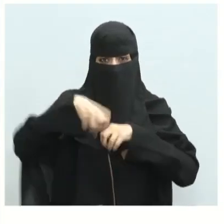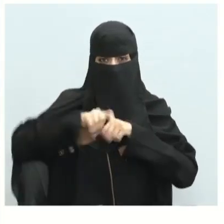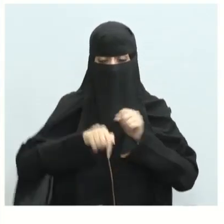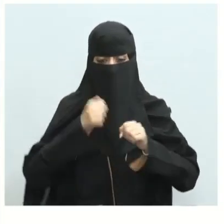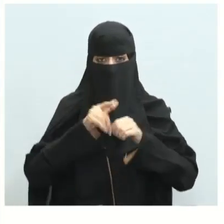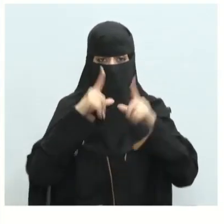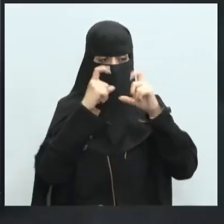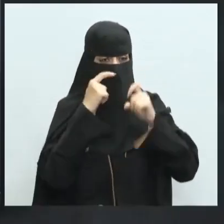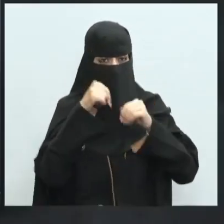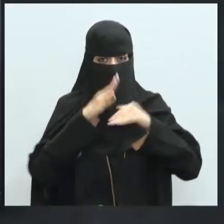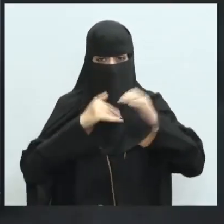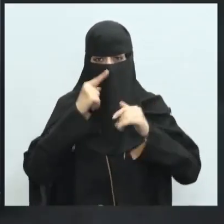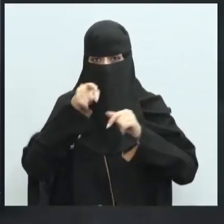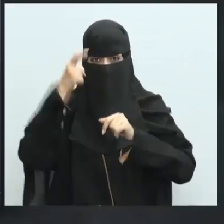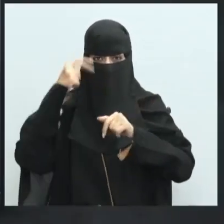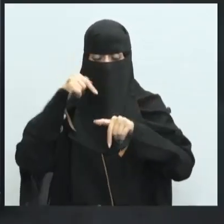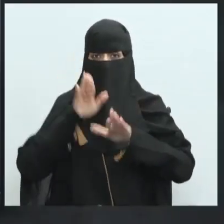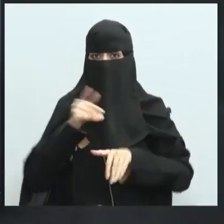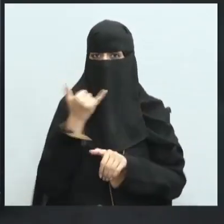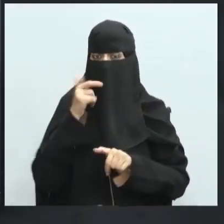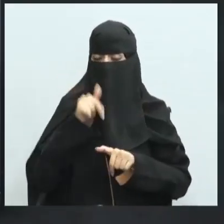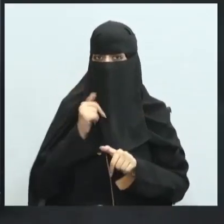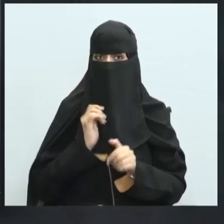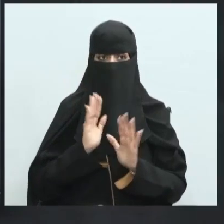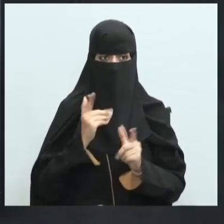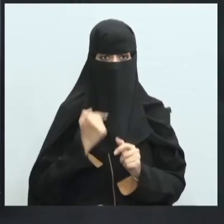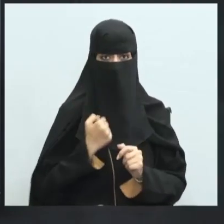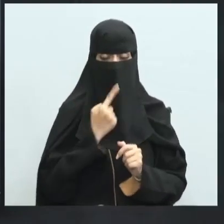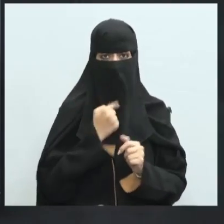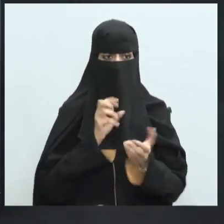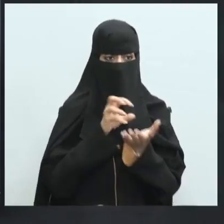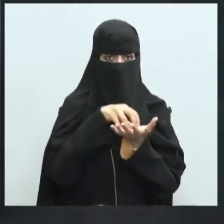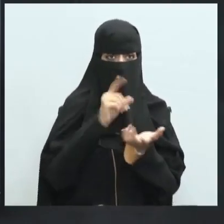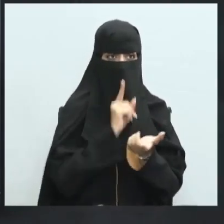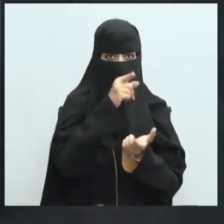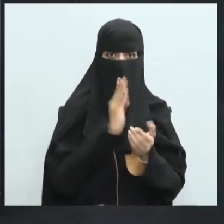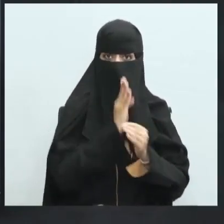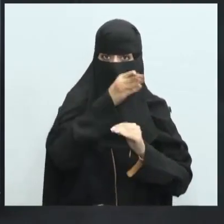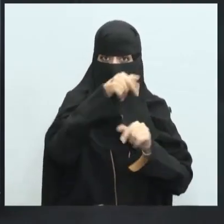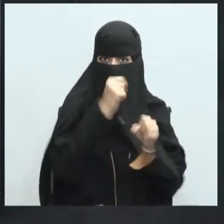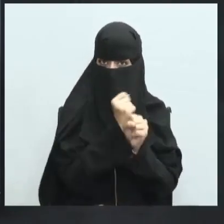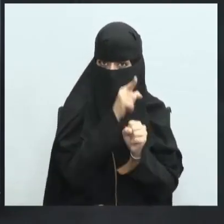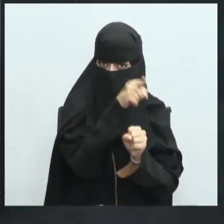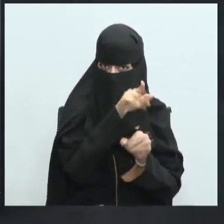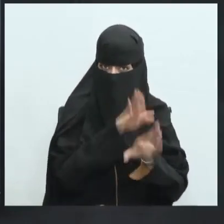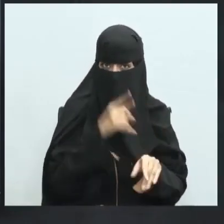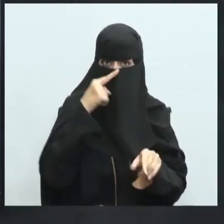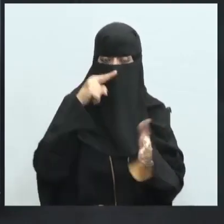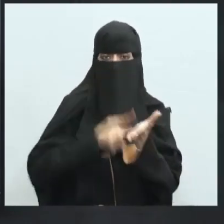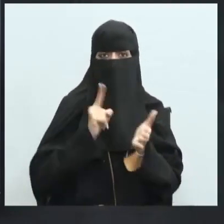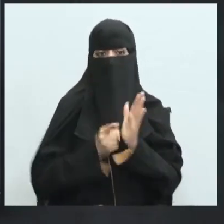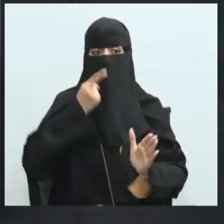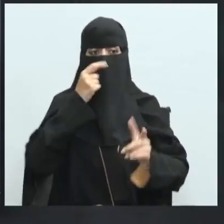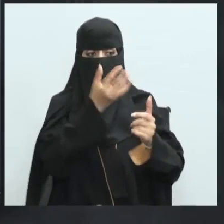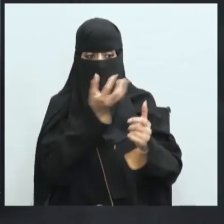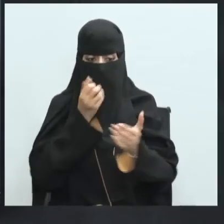جدا ان تقرا عن تلك الجهه التي ترغب بان تتوظف بها فتبحث وتعرف